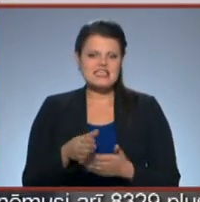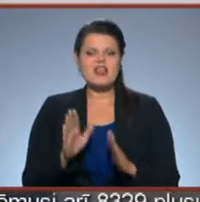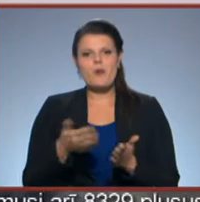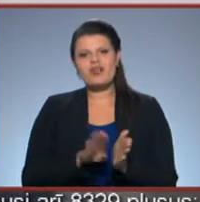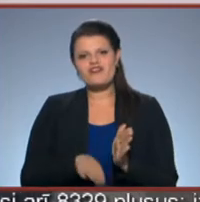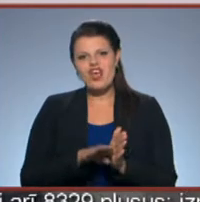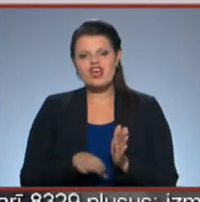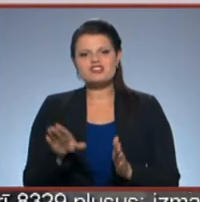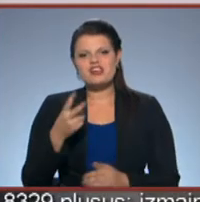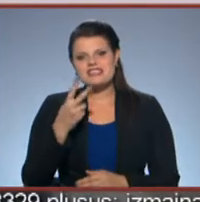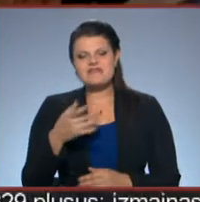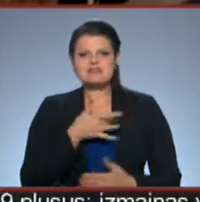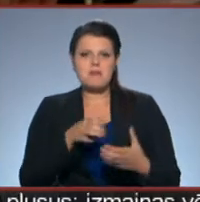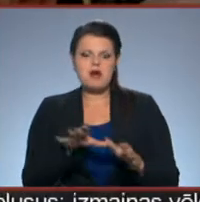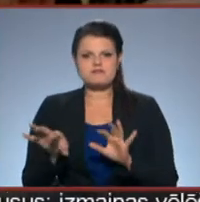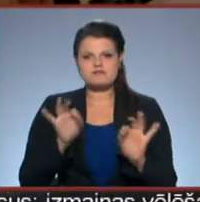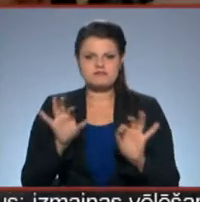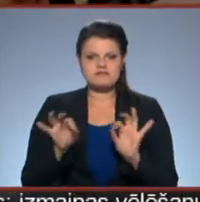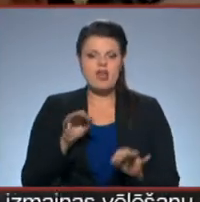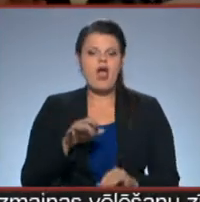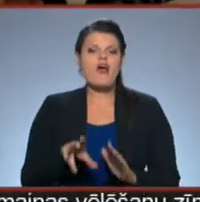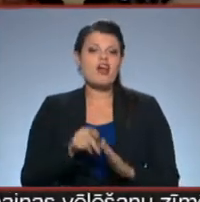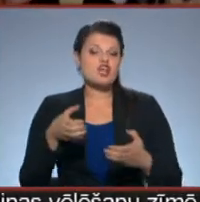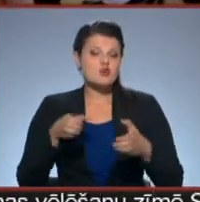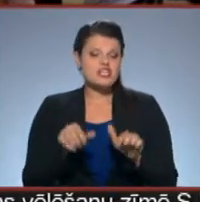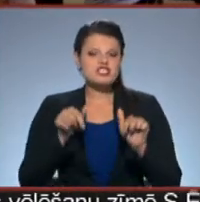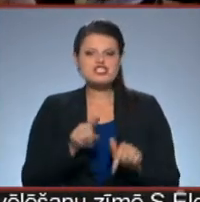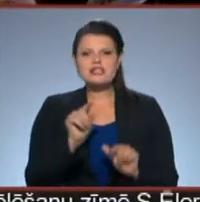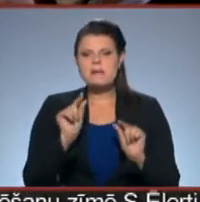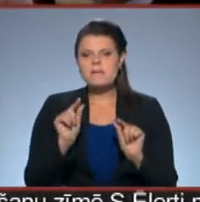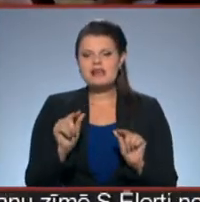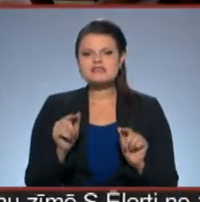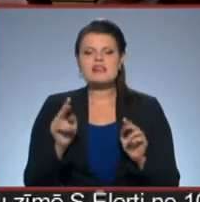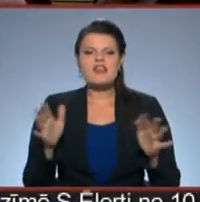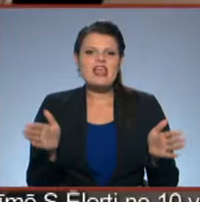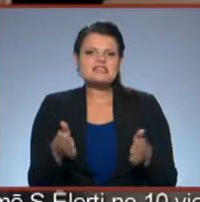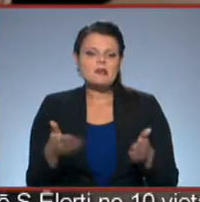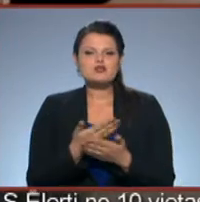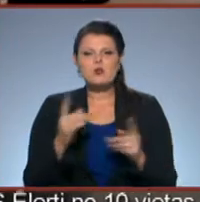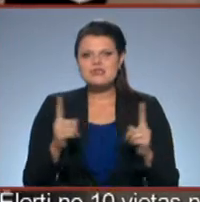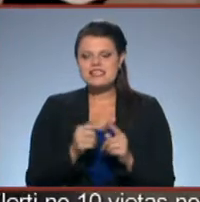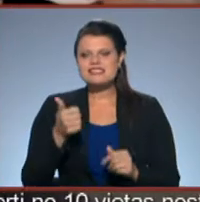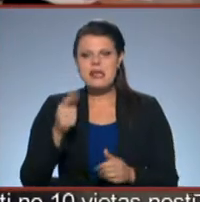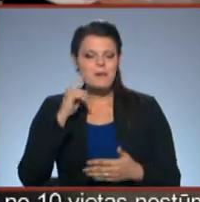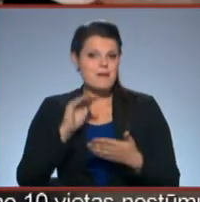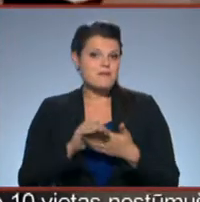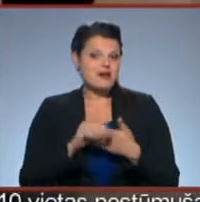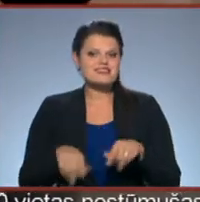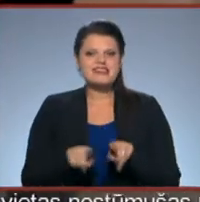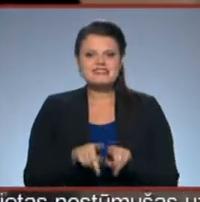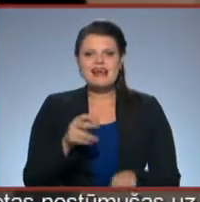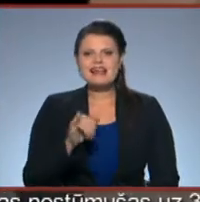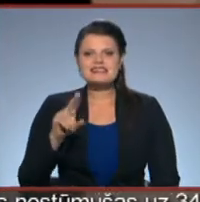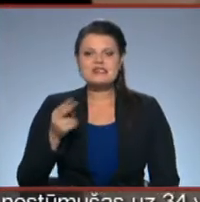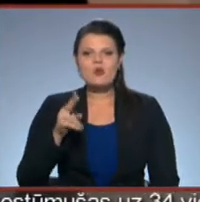vienkārši starp divām partijām. Vēlēšanu iecirknī šeit ir mazliet kā tādā saietā, kur satiekas labi paziņas. Arī Kristīna